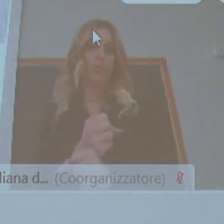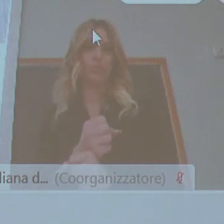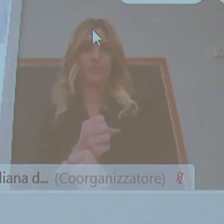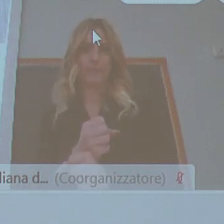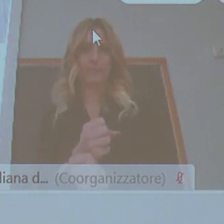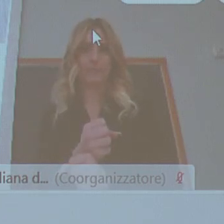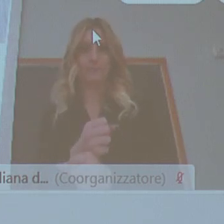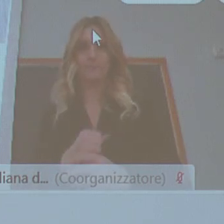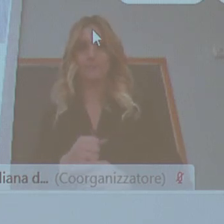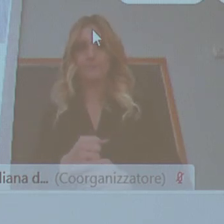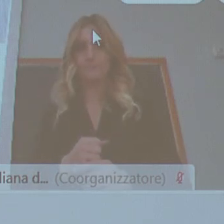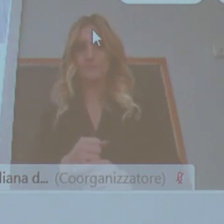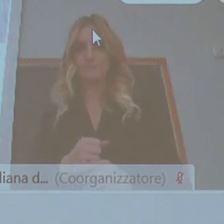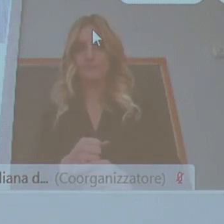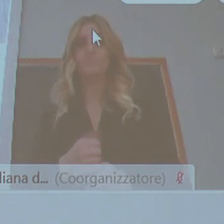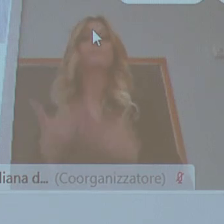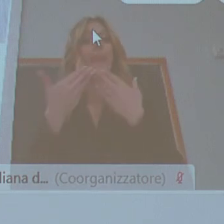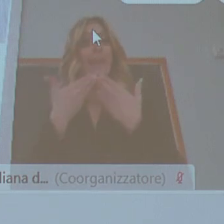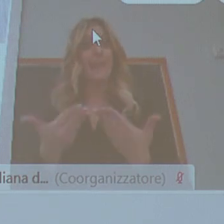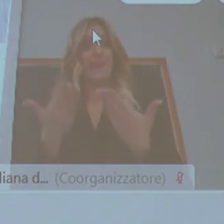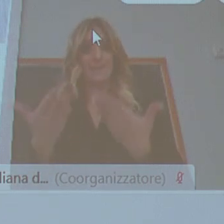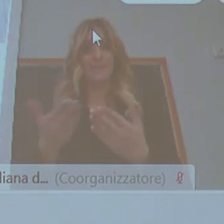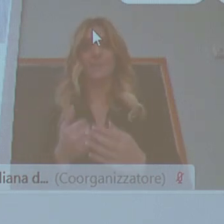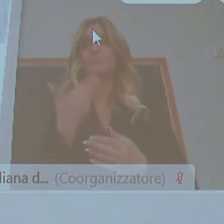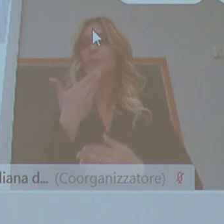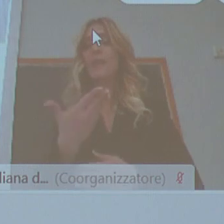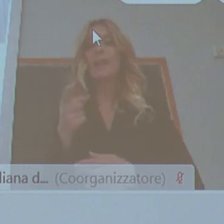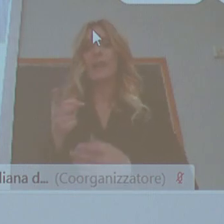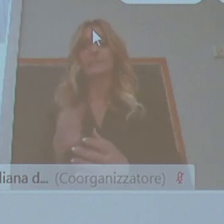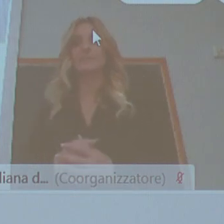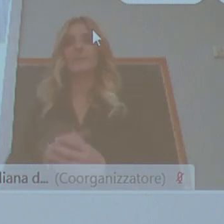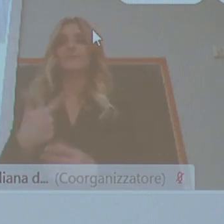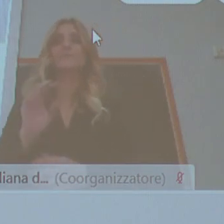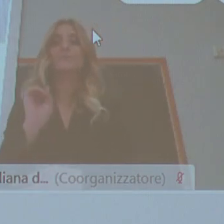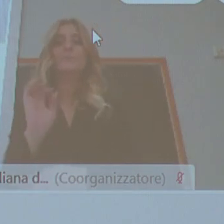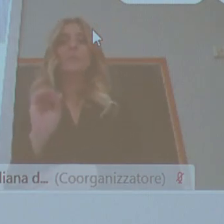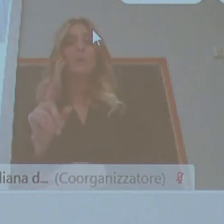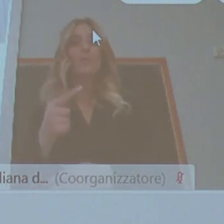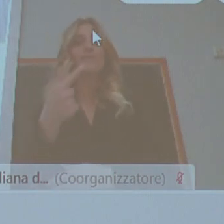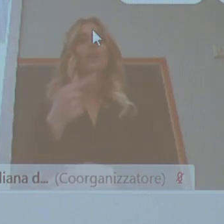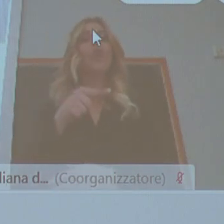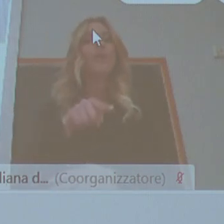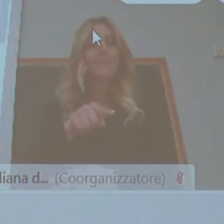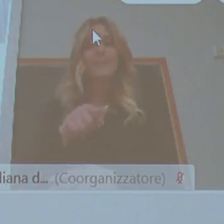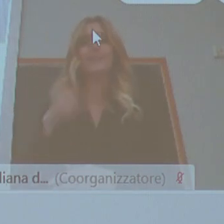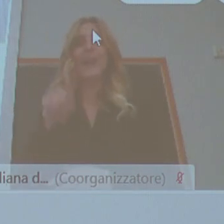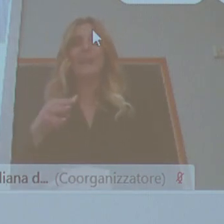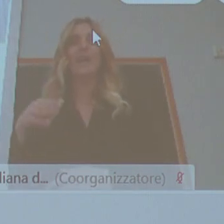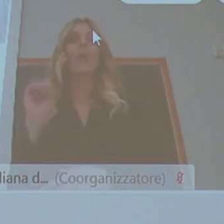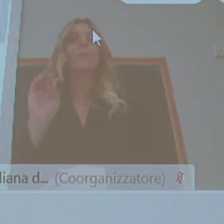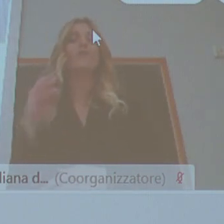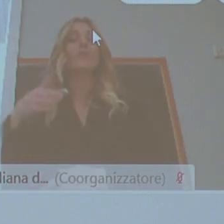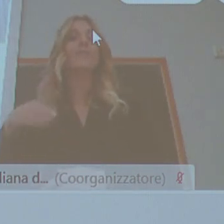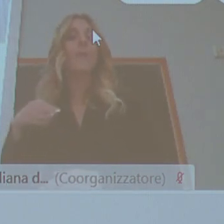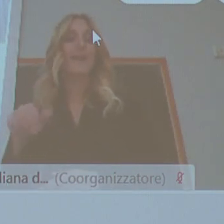prossimo intervento. Allora, prego. Grazie a lei, alla professoressa Tondini e anche alla professoressa Mandanici, perché